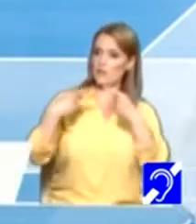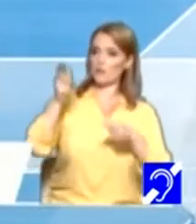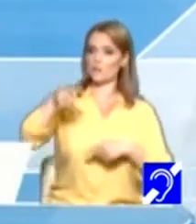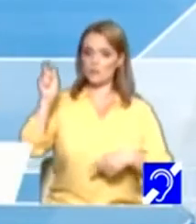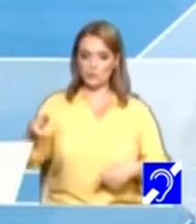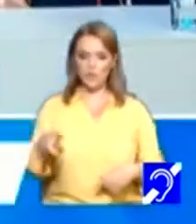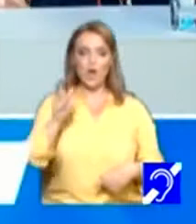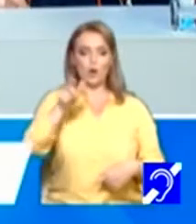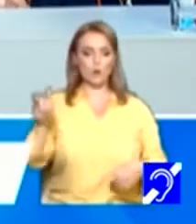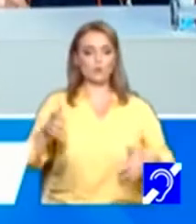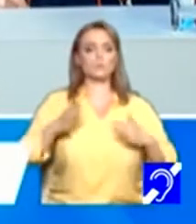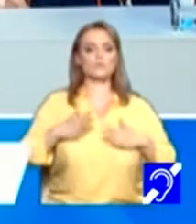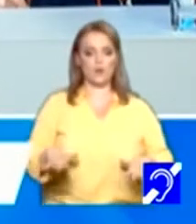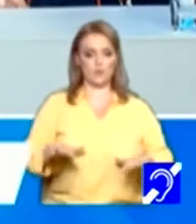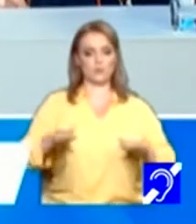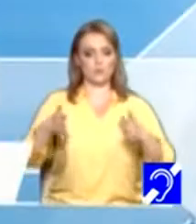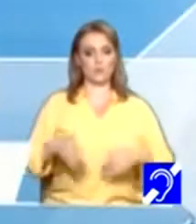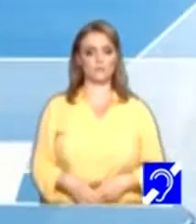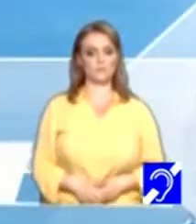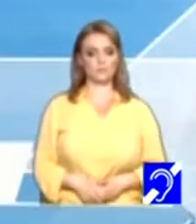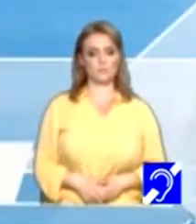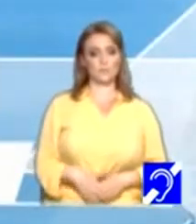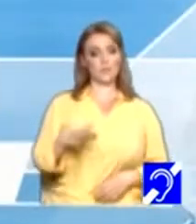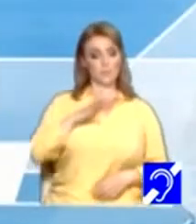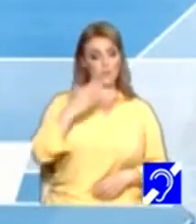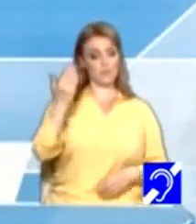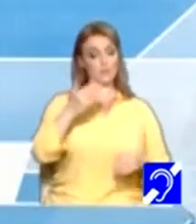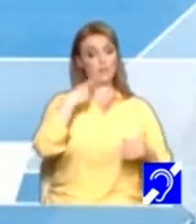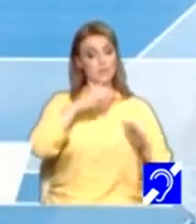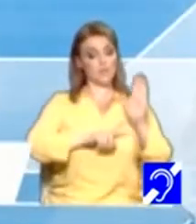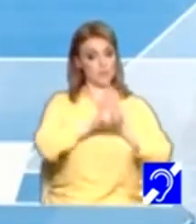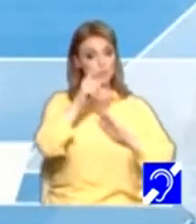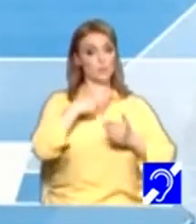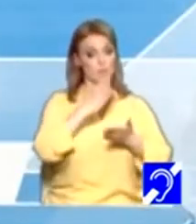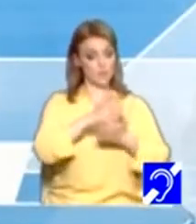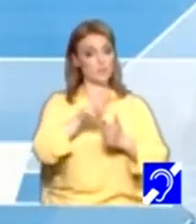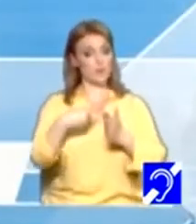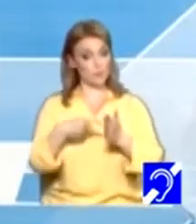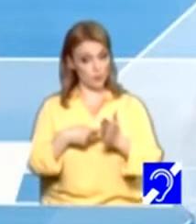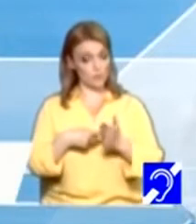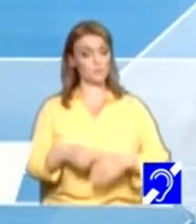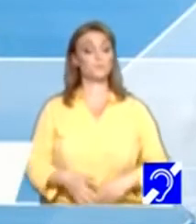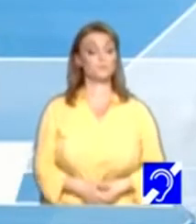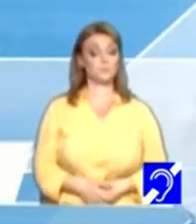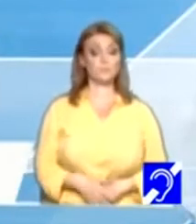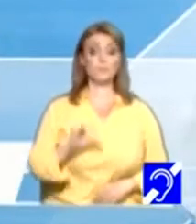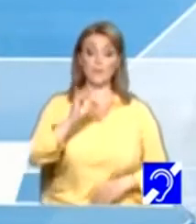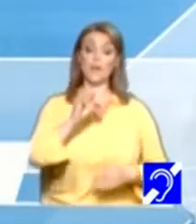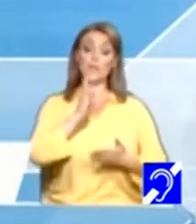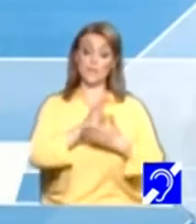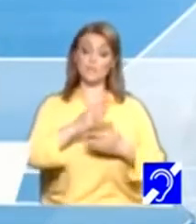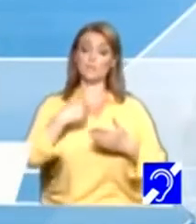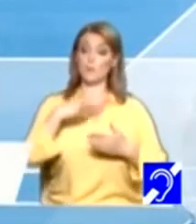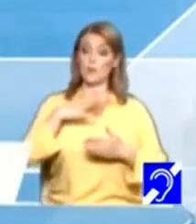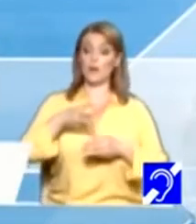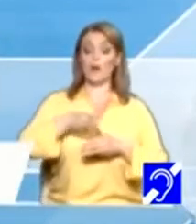prin acest platou. Vă spuneam la început că avem întrebări și din partea noastră, dar și din partea oamenilor simpli care